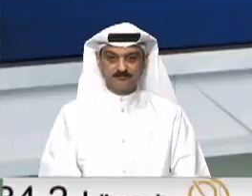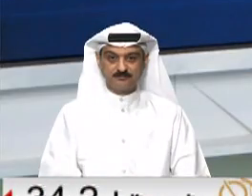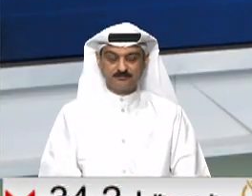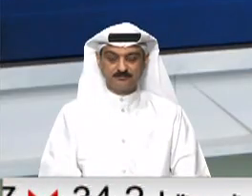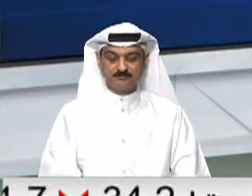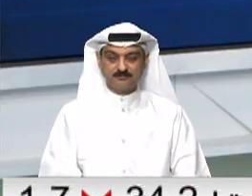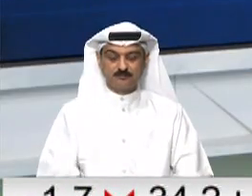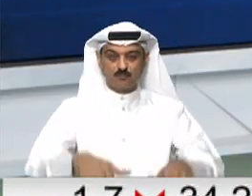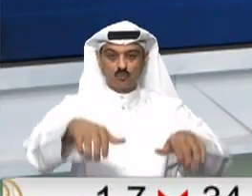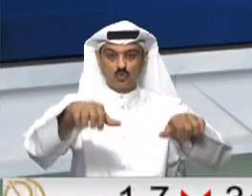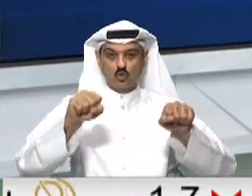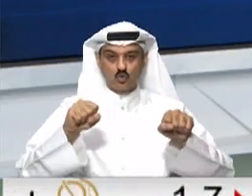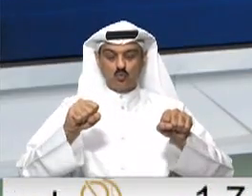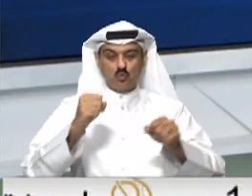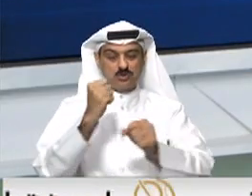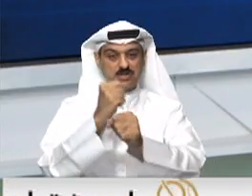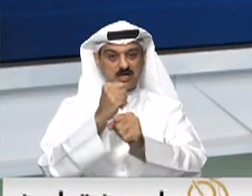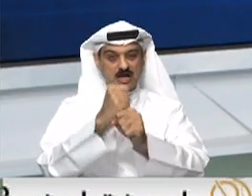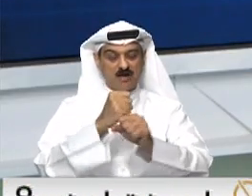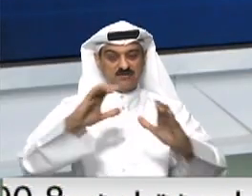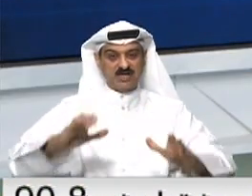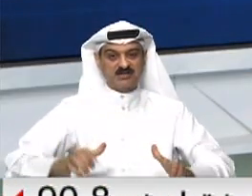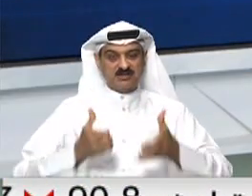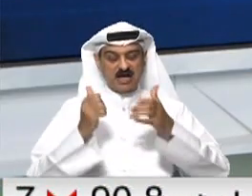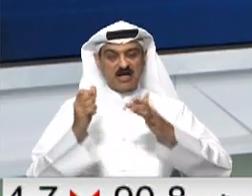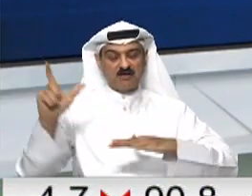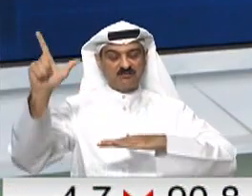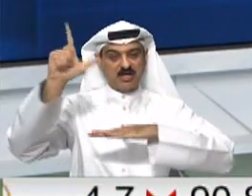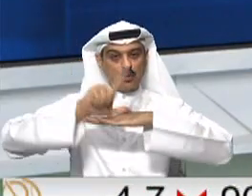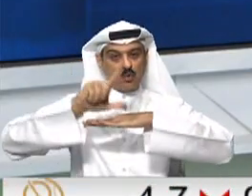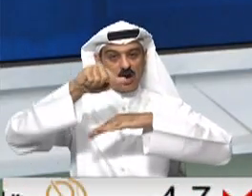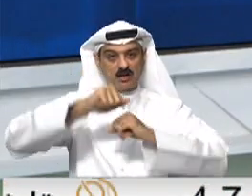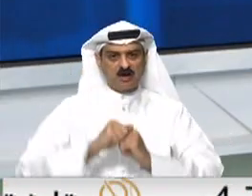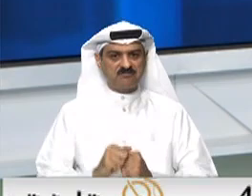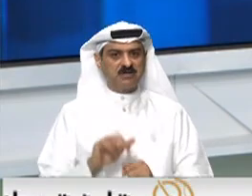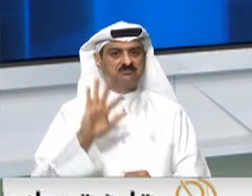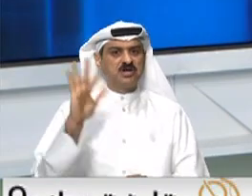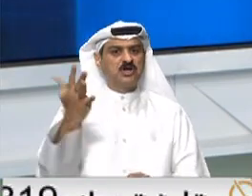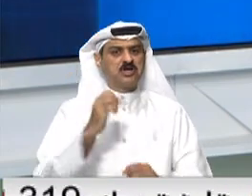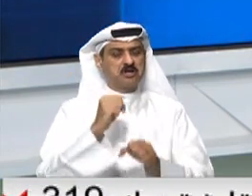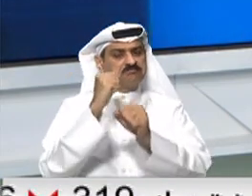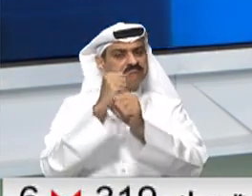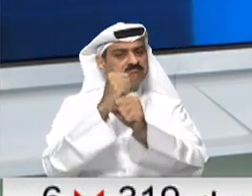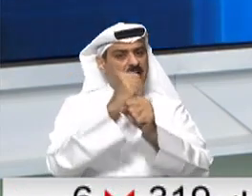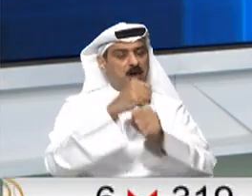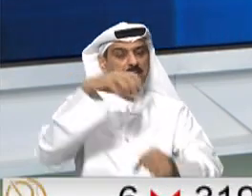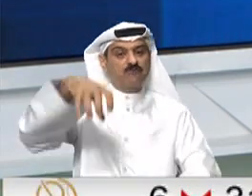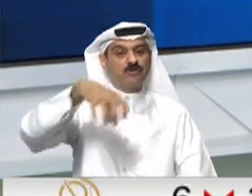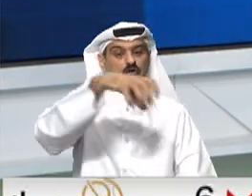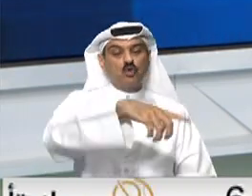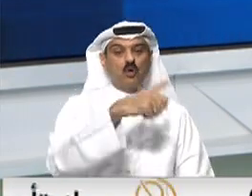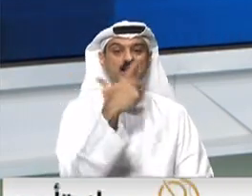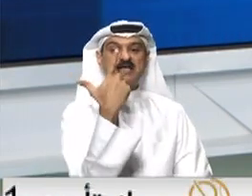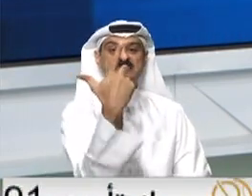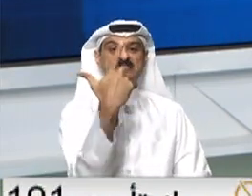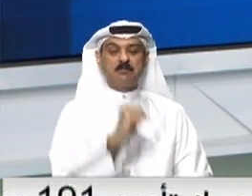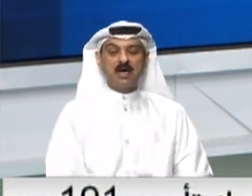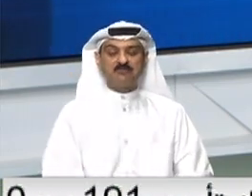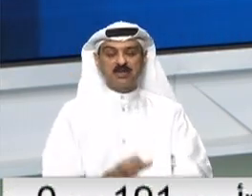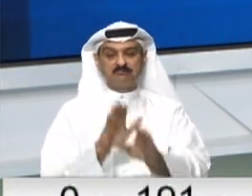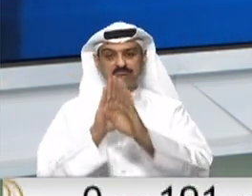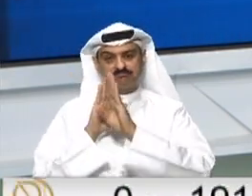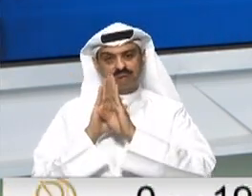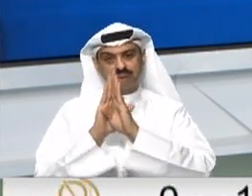قال المدير التنفيذي لوكاله الطاقه الدوليه ان الوكاله لا تتوقع ان تؤثر تحركات مجموعه السبع لمواجهه